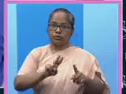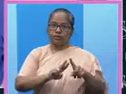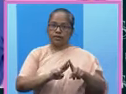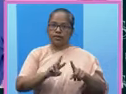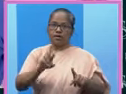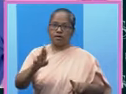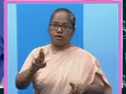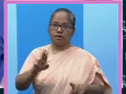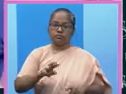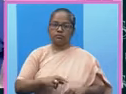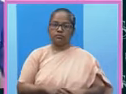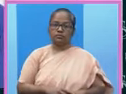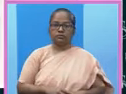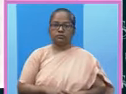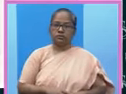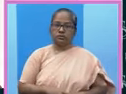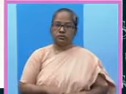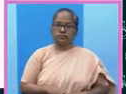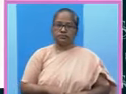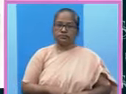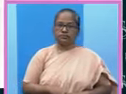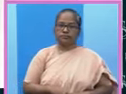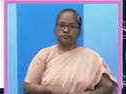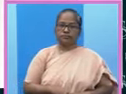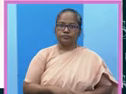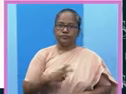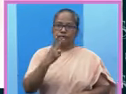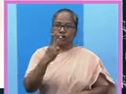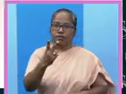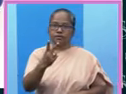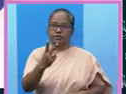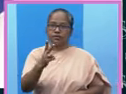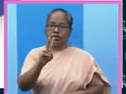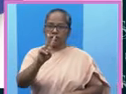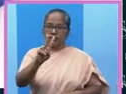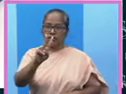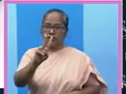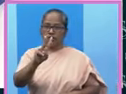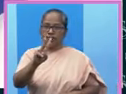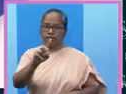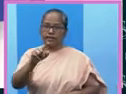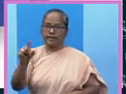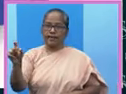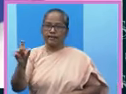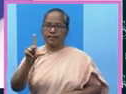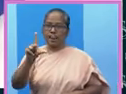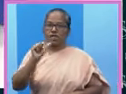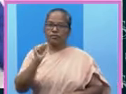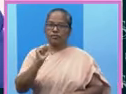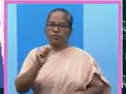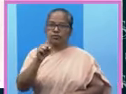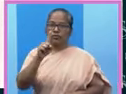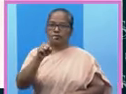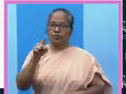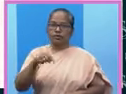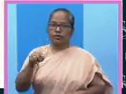இன்ட்டு 2πr, சரிங்களா? பாருங்கள், ரெண்டு பிரிவுகள் எனில் வில்லி நீளம் 1/2 இன்ட்டு